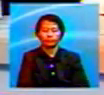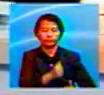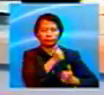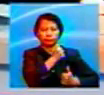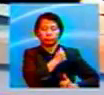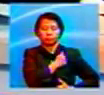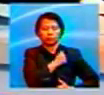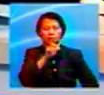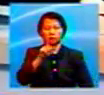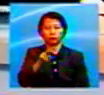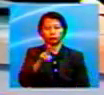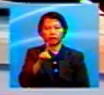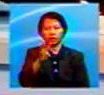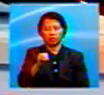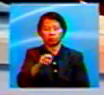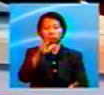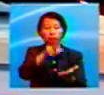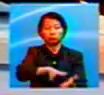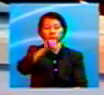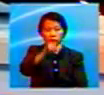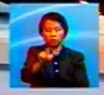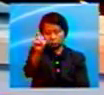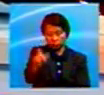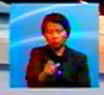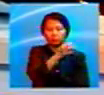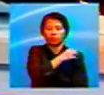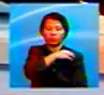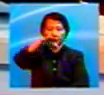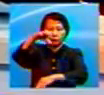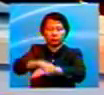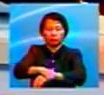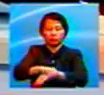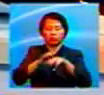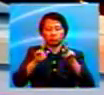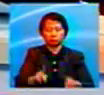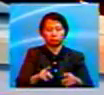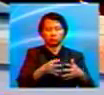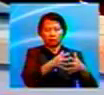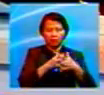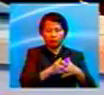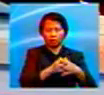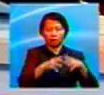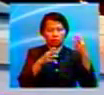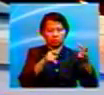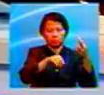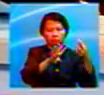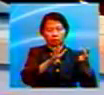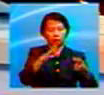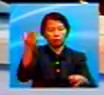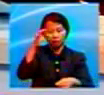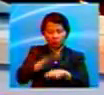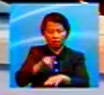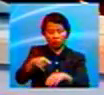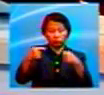Tentera Udara Diraja Malaysia, TUDM, mengesahkan seorang pegawainya ditahan pihak berkuasa Amerika Syarikat pada 16 April lepas